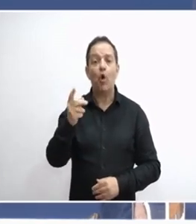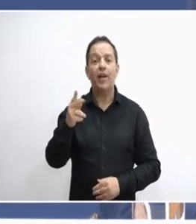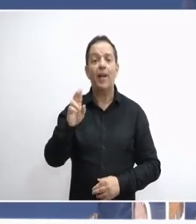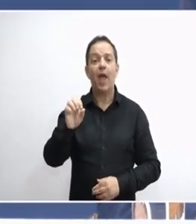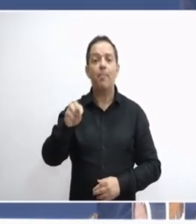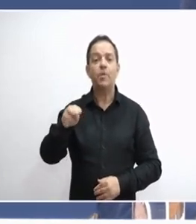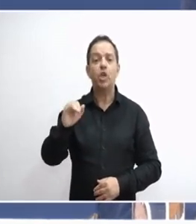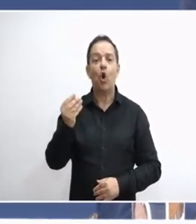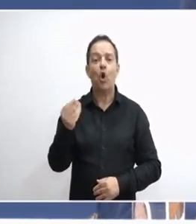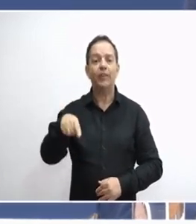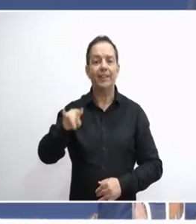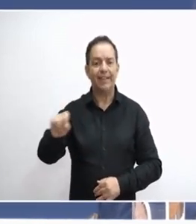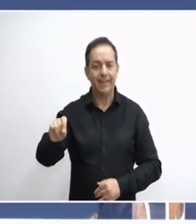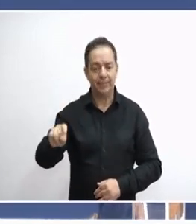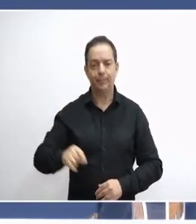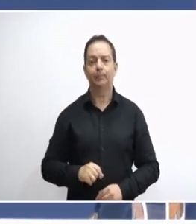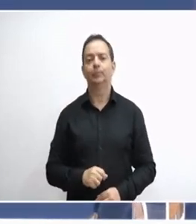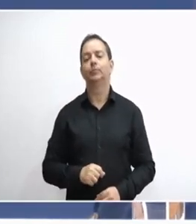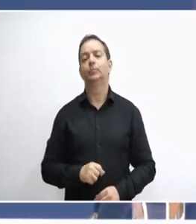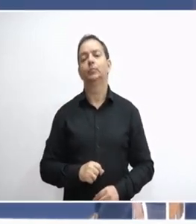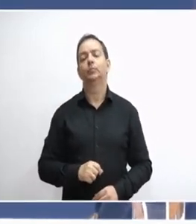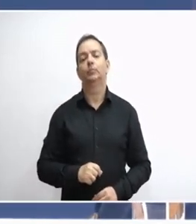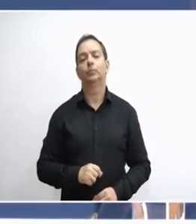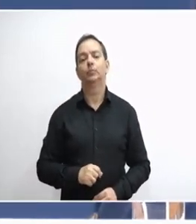Υπότιτλοι AUTHORWAVE